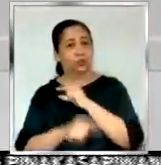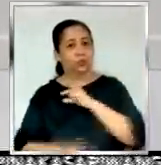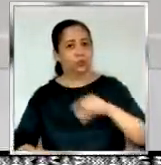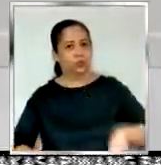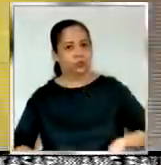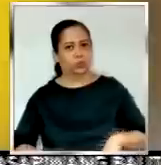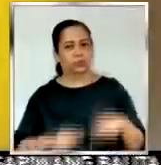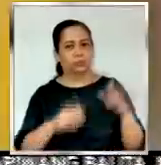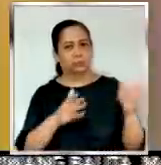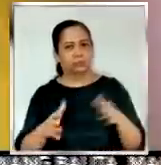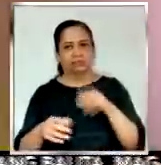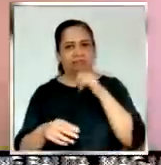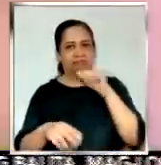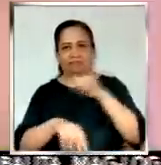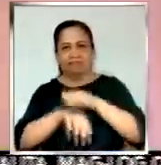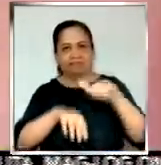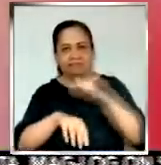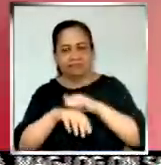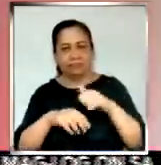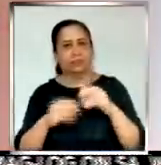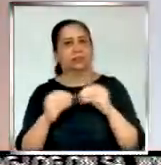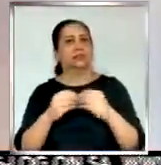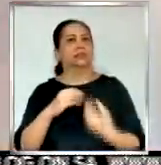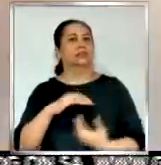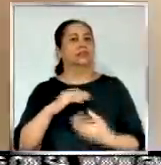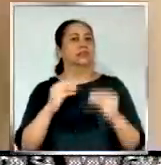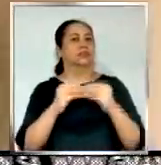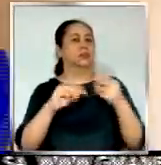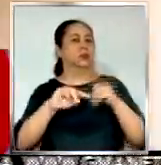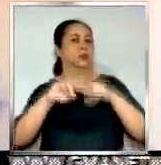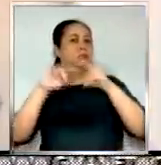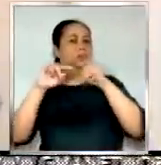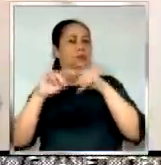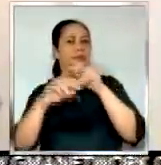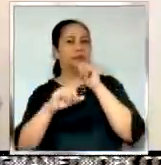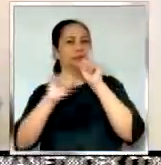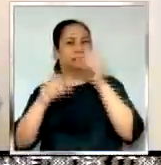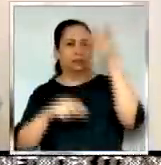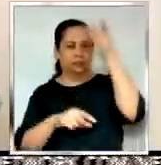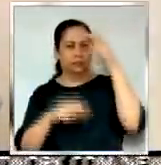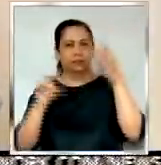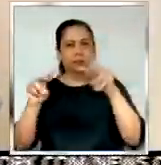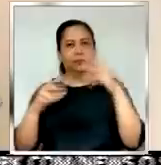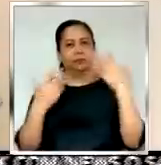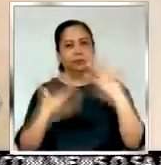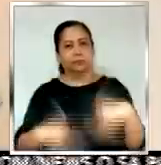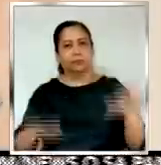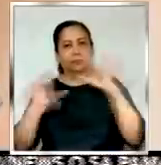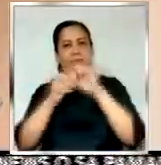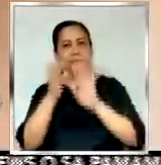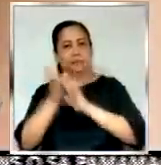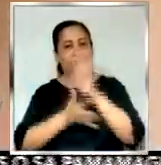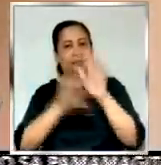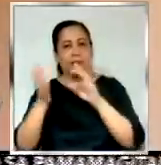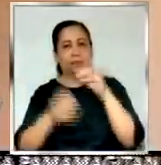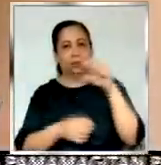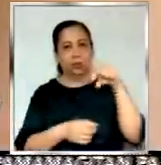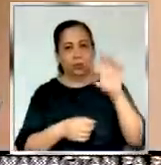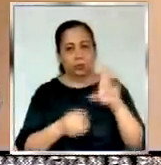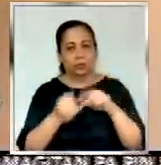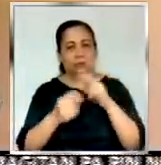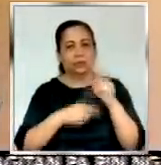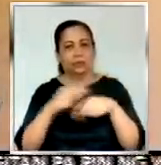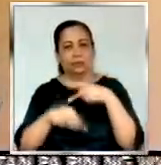don't cheat. Lalong uminit ang usapin ng hindi dumalo sa coronation viewing party ang Miss Quezon City at Miss Universe Philippines